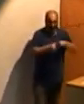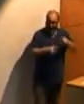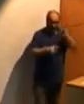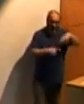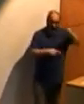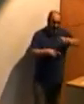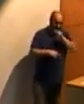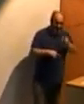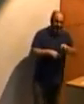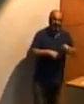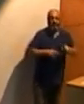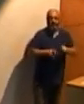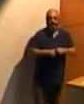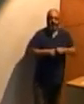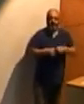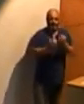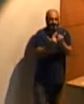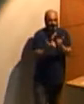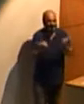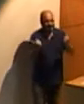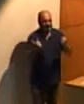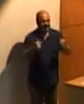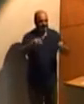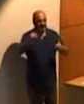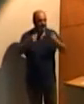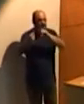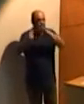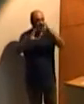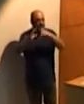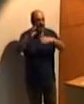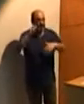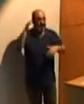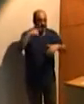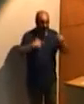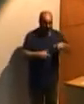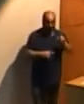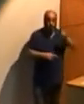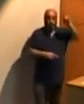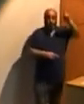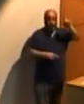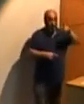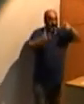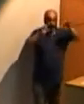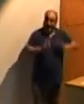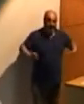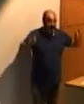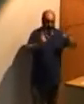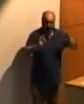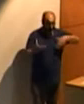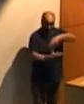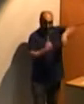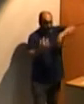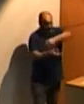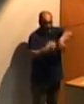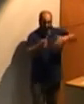un petit peu contradictoire avec savait qu'on va dire les notions mythique qui les ya pas de dieu il n'ya pas de diable il n'y a pas de ya pas